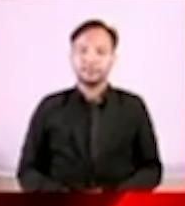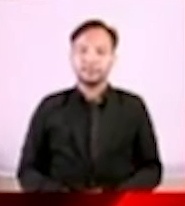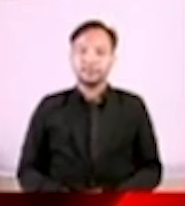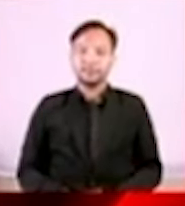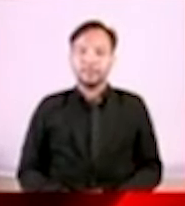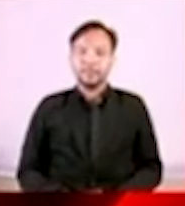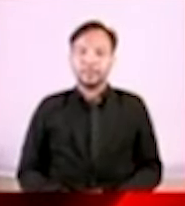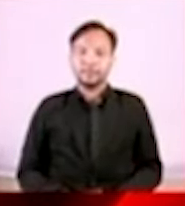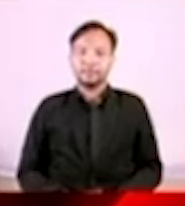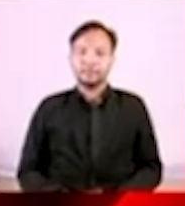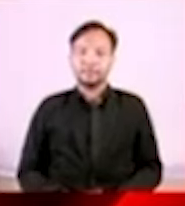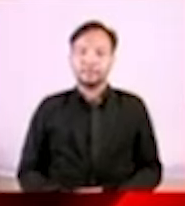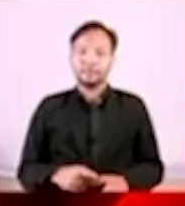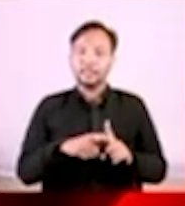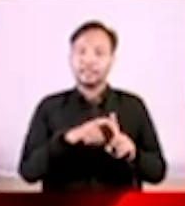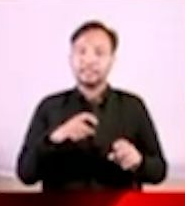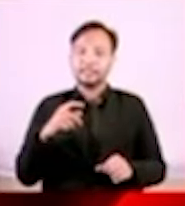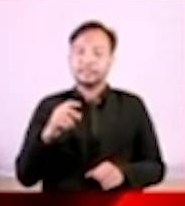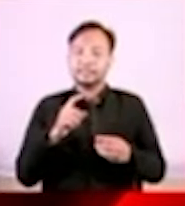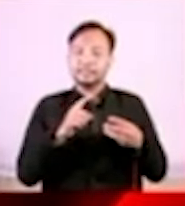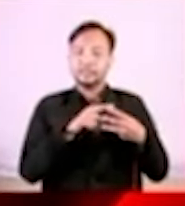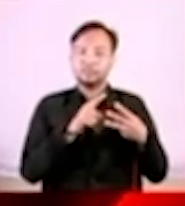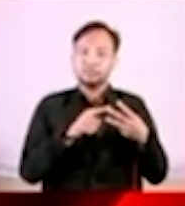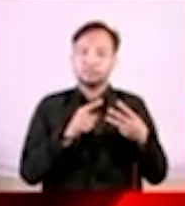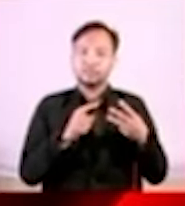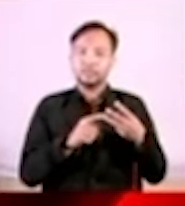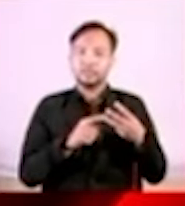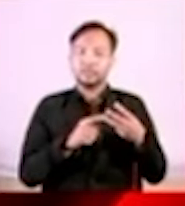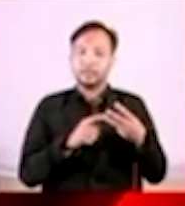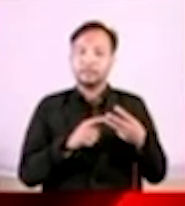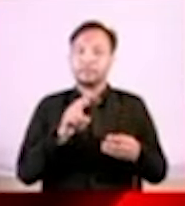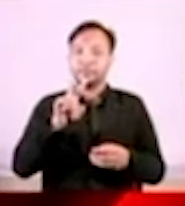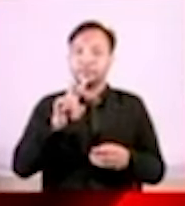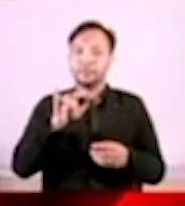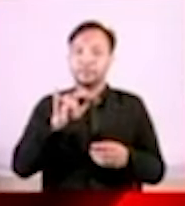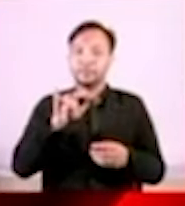Dari 3 visi ini, kami menyantumkan 5 misi.